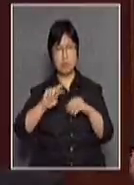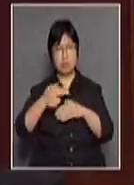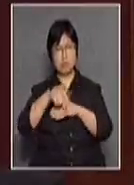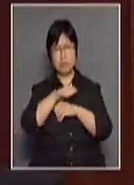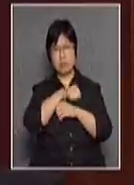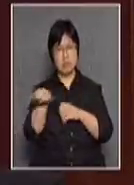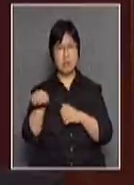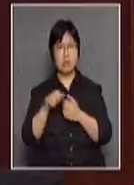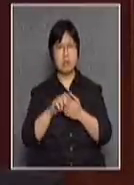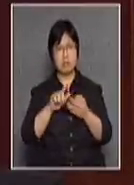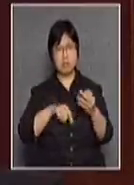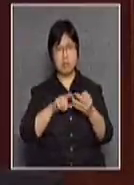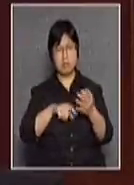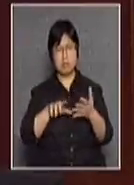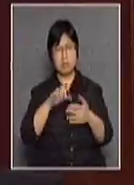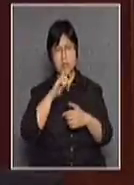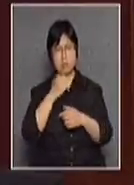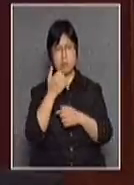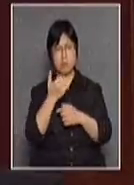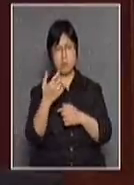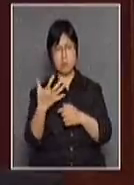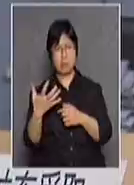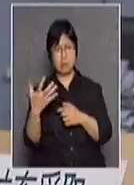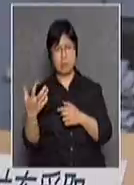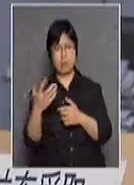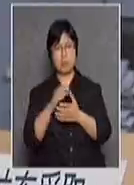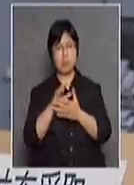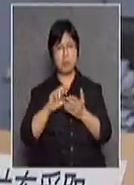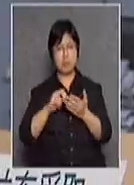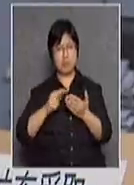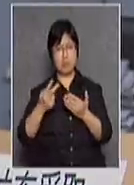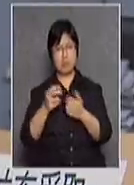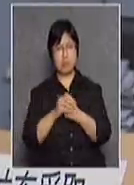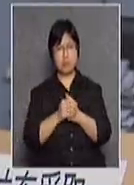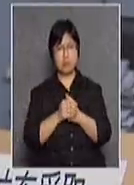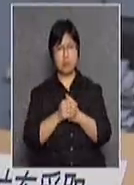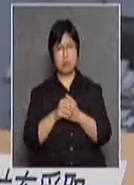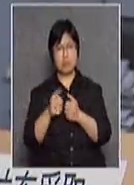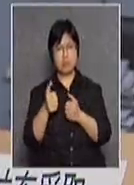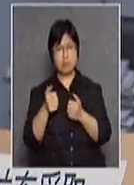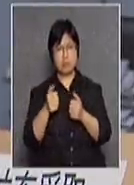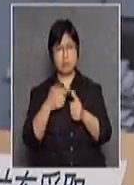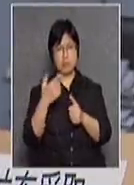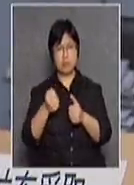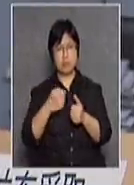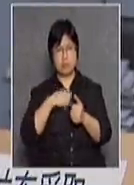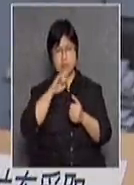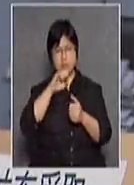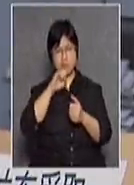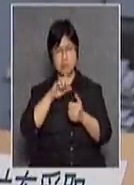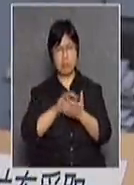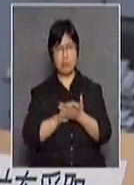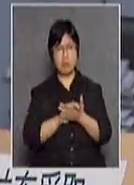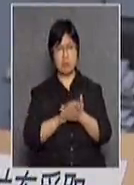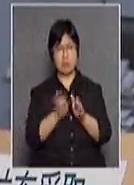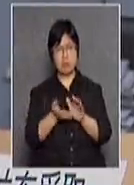決。梁國雄議員，請你動議第650項修正案。 多謝主席。我動議再